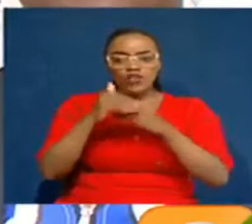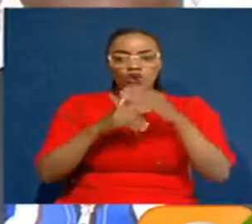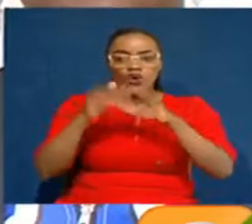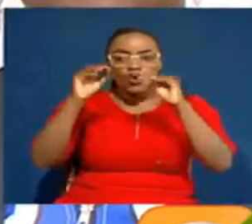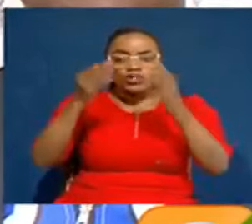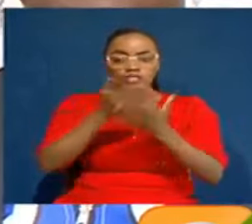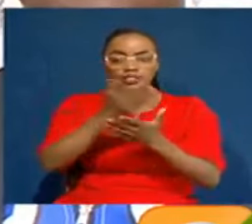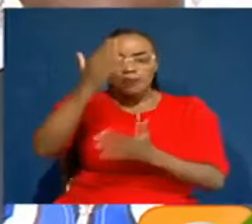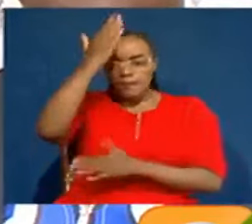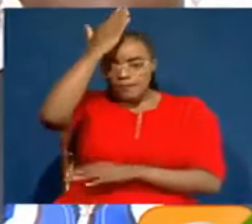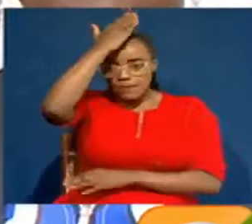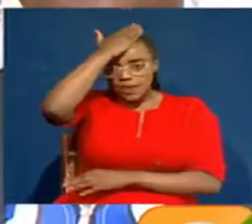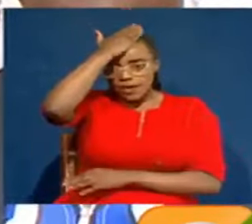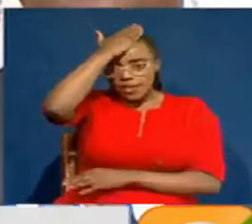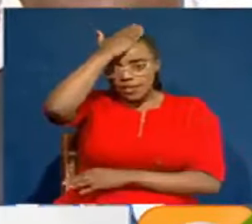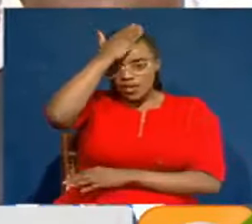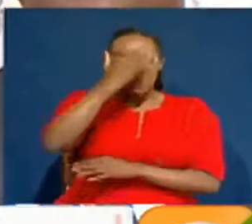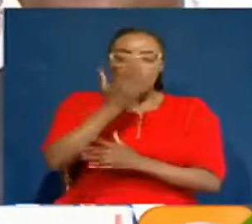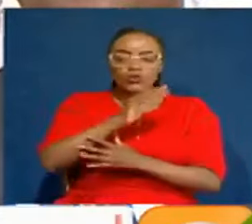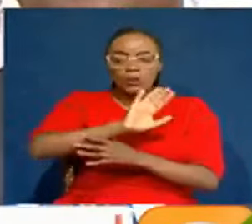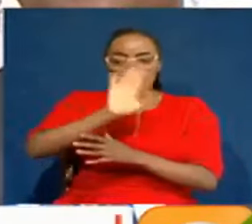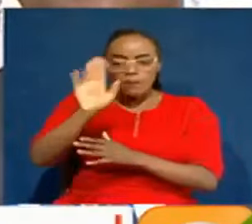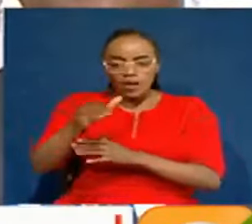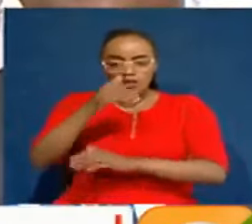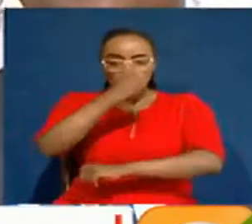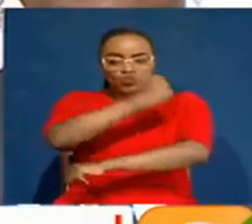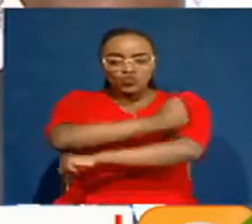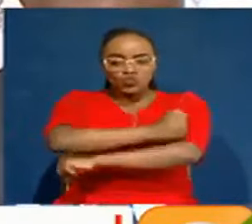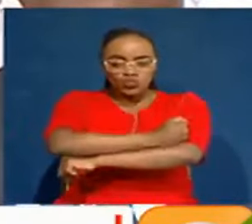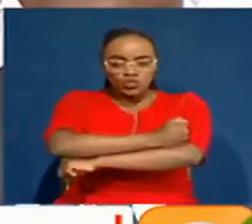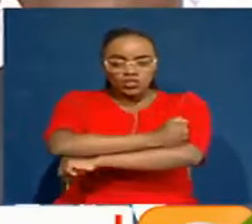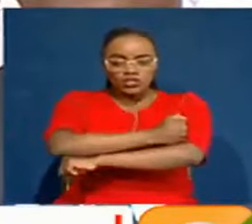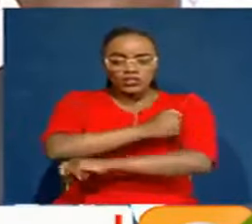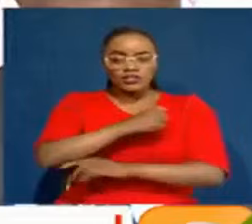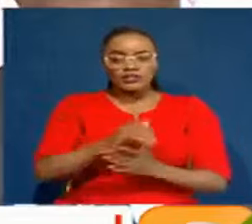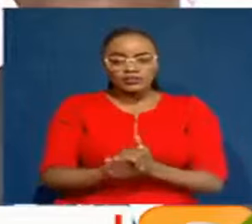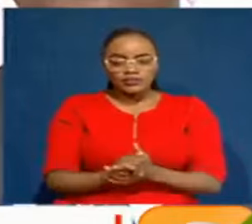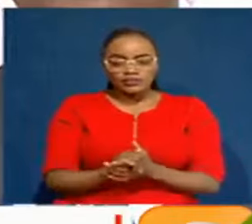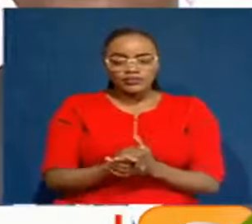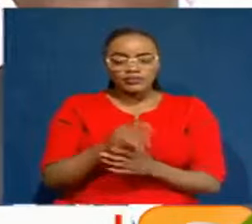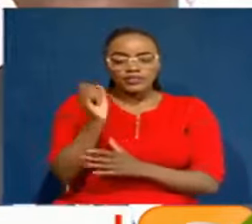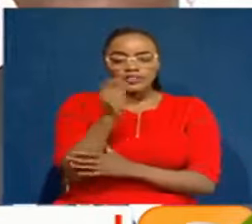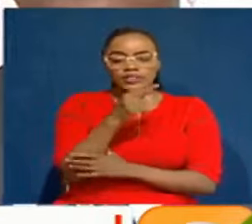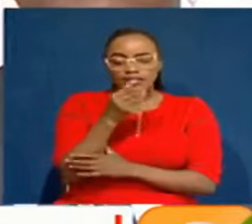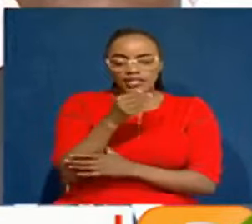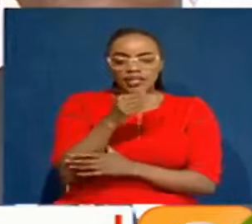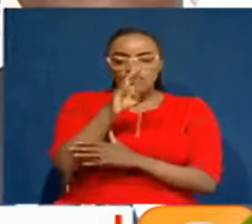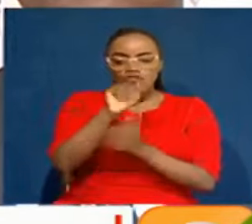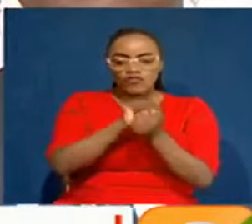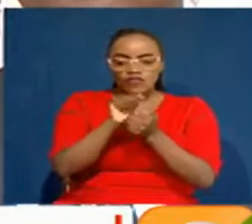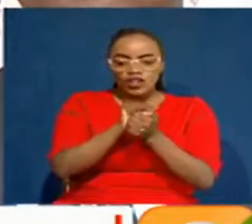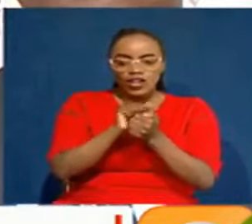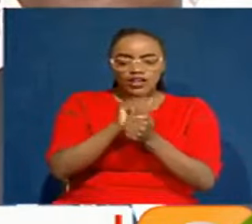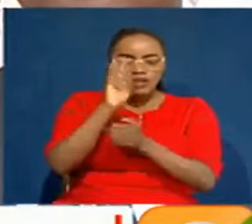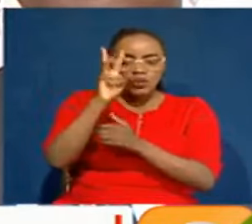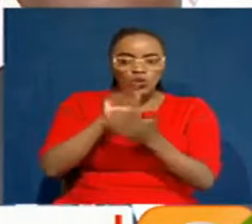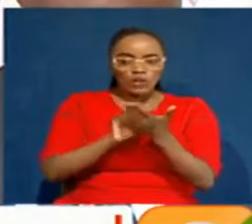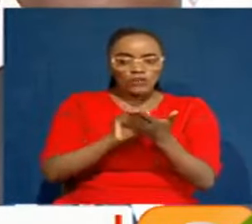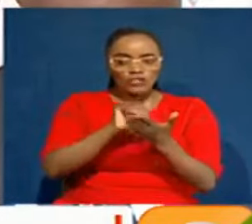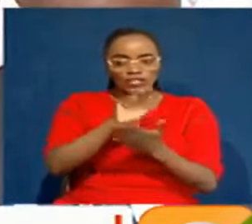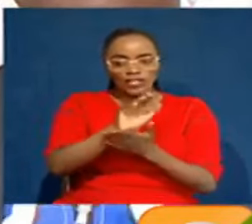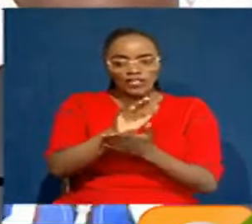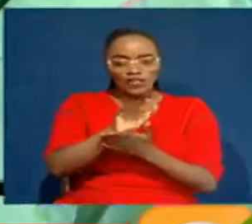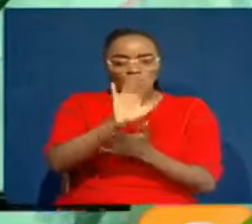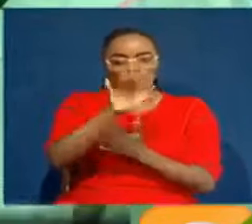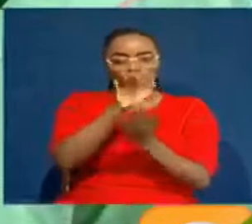wetu Jumatatu waelekee mashuleni. Mishahara by Friday inaingia kwa